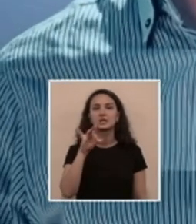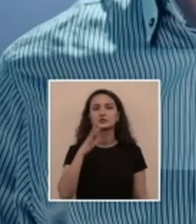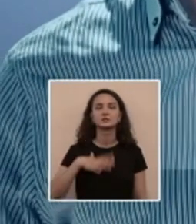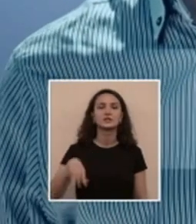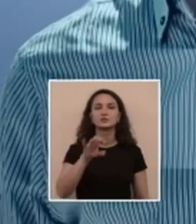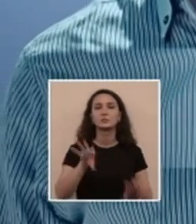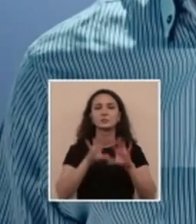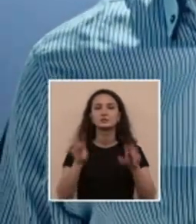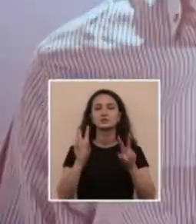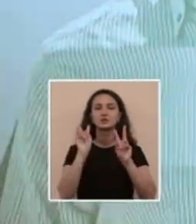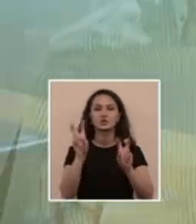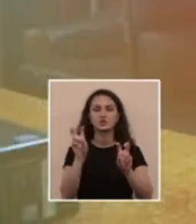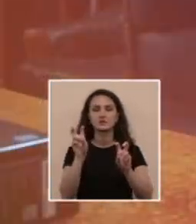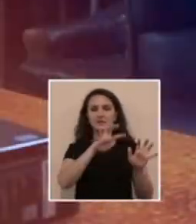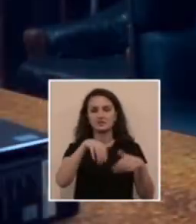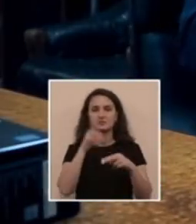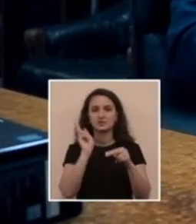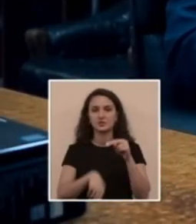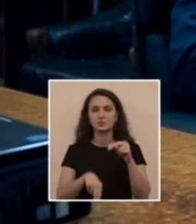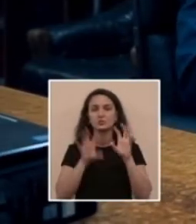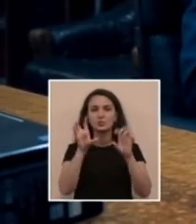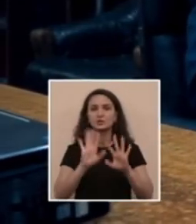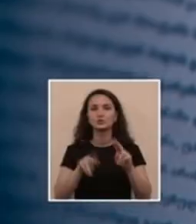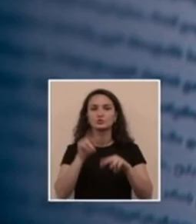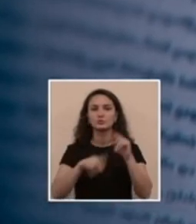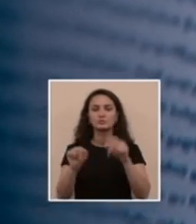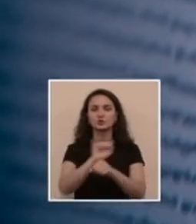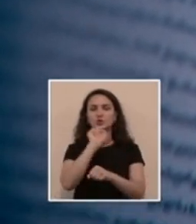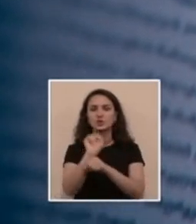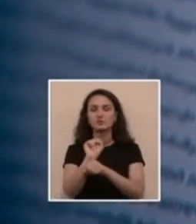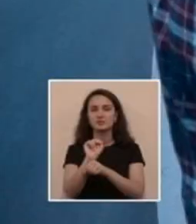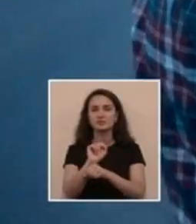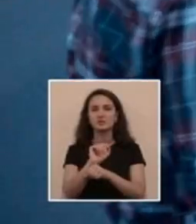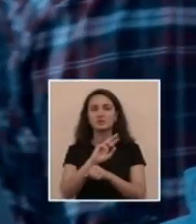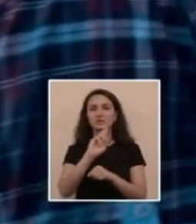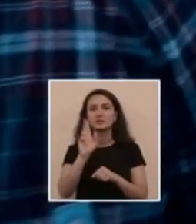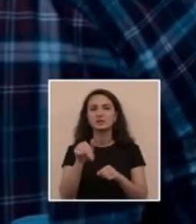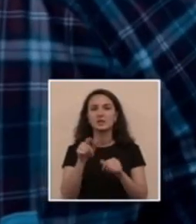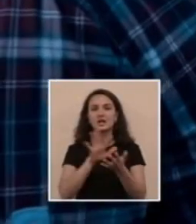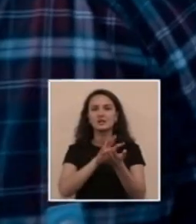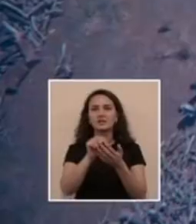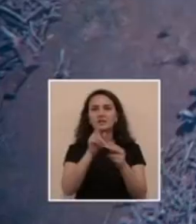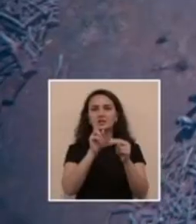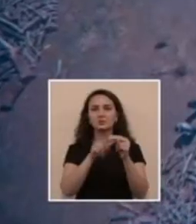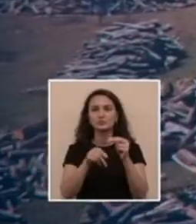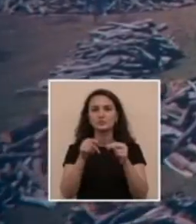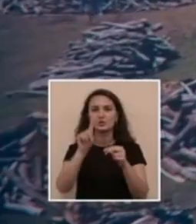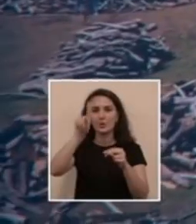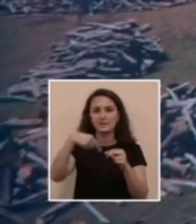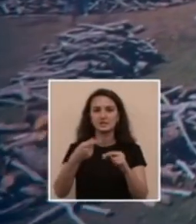თელაშვილი საქართველოს პრეზიდენტად ნიშნავს. უკანონო მშენებლობების შეჩერებას, ნაალაფარისა და